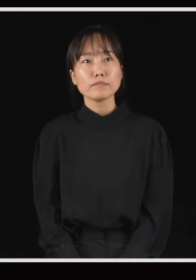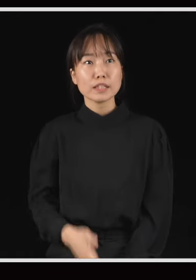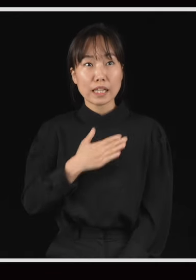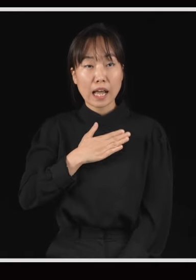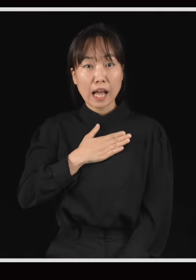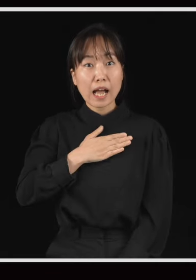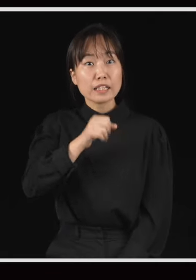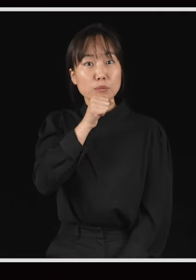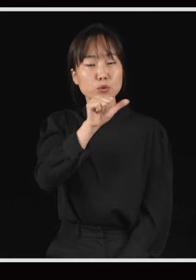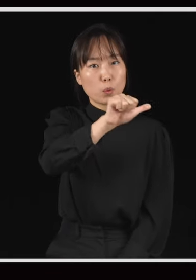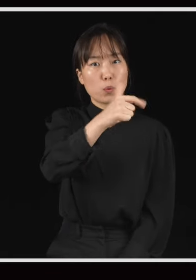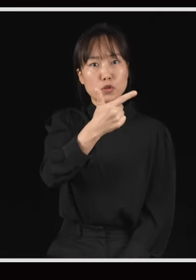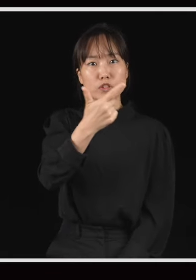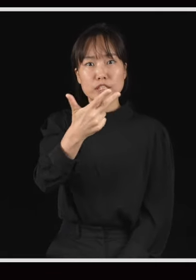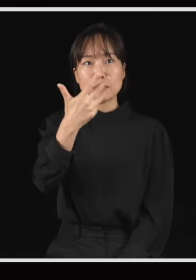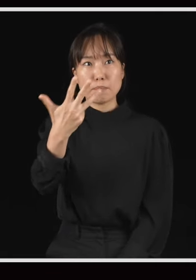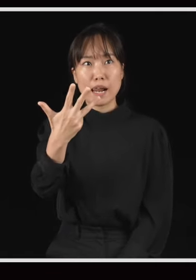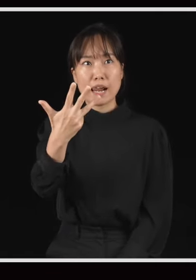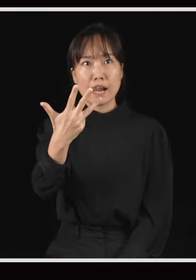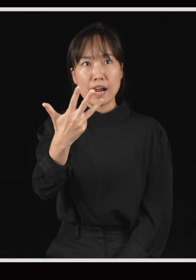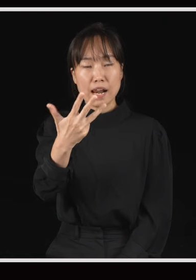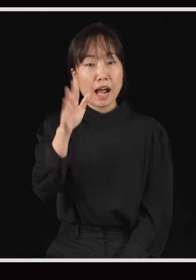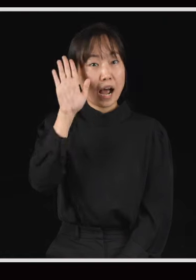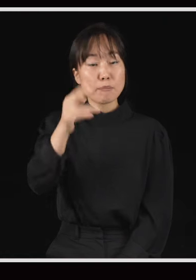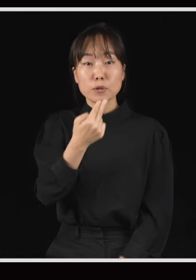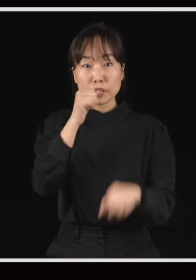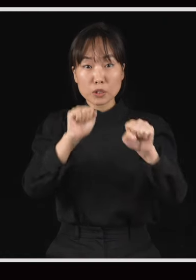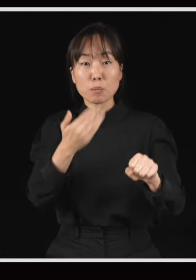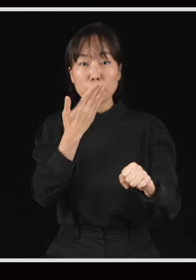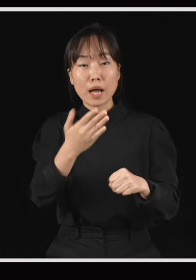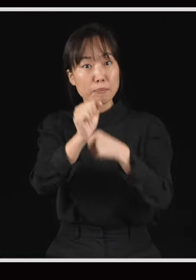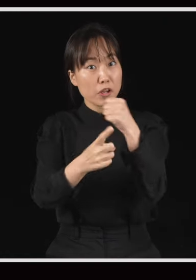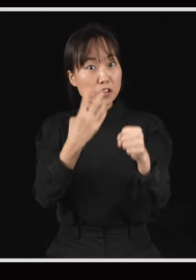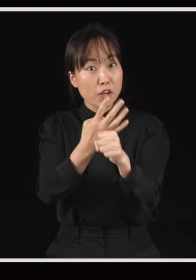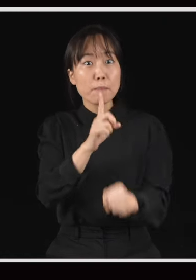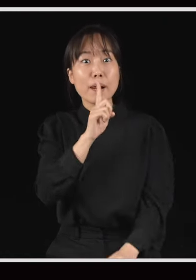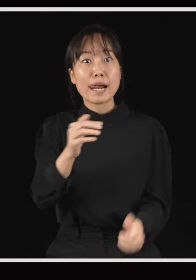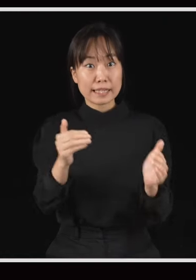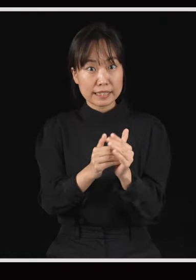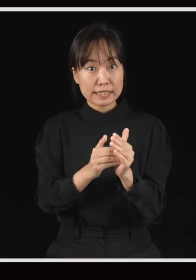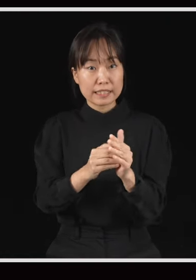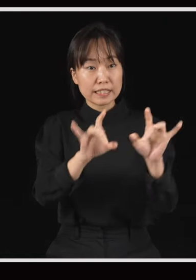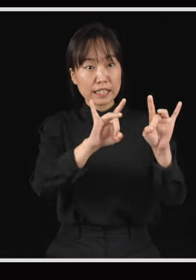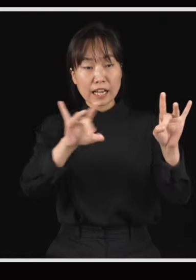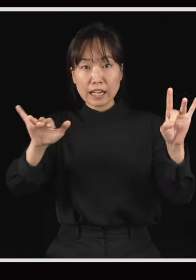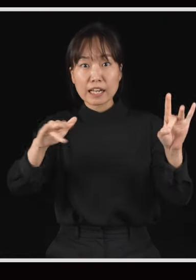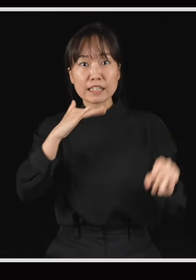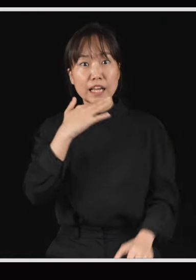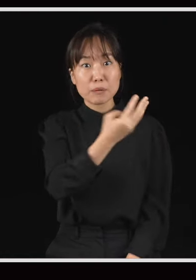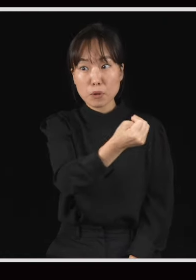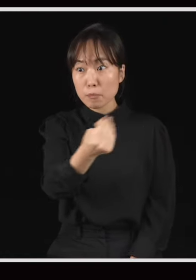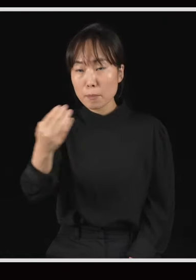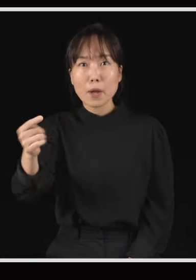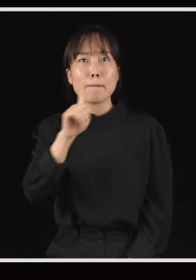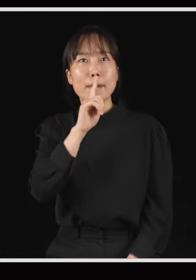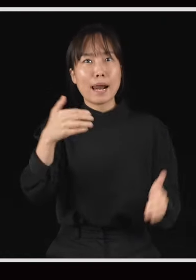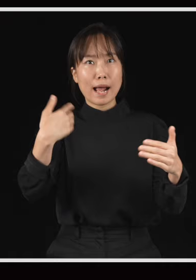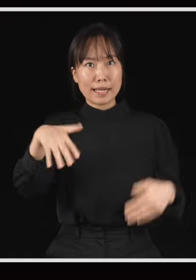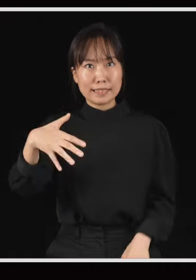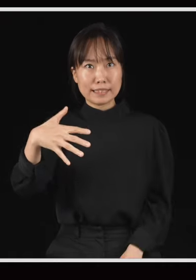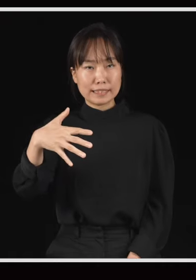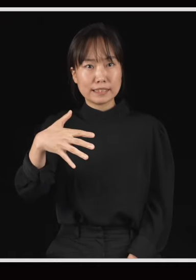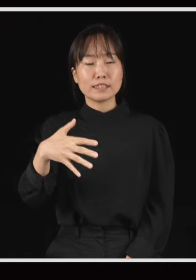제가 지금 5점, 6점, 7점, 8점에서 기대여명을 말씀드렸는데 여기서는 제가 해당하는 숫자 나이를